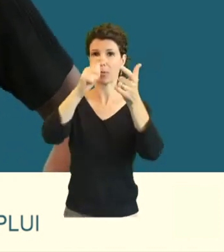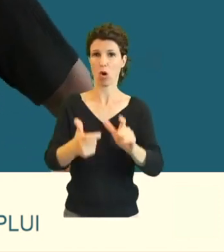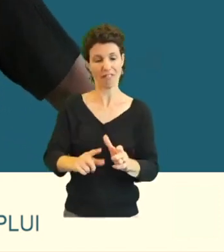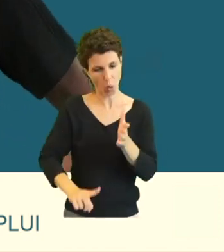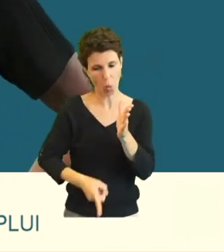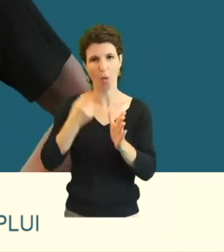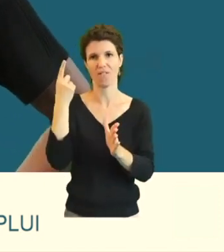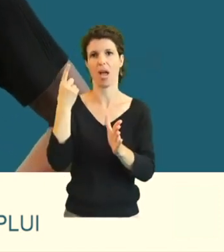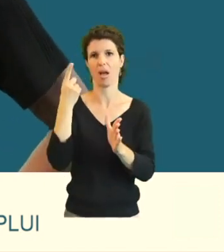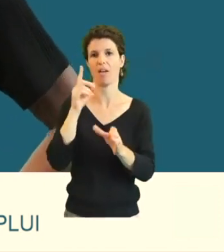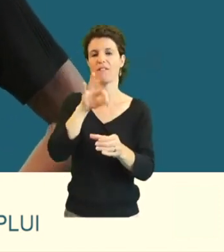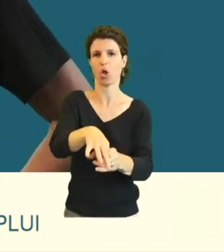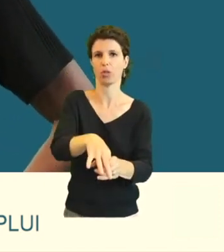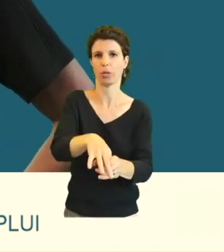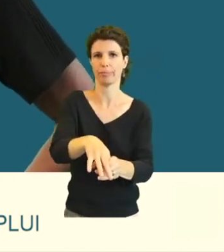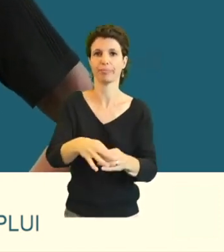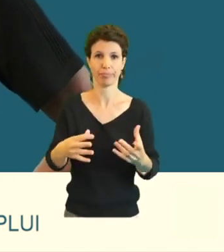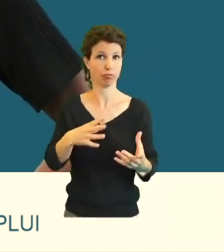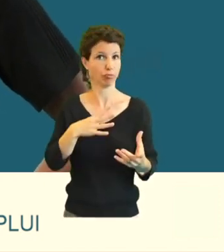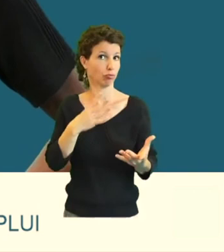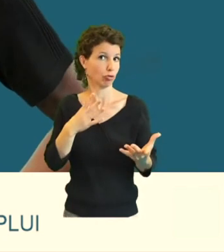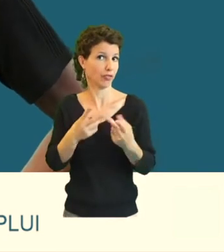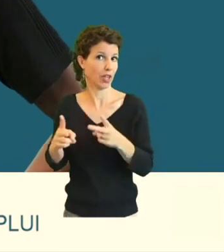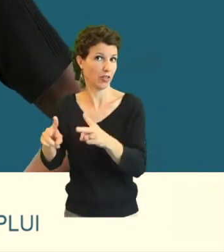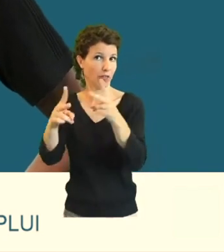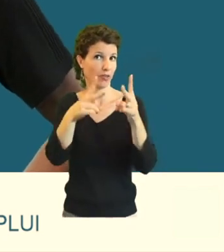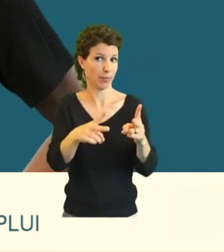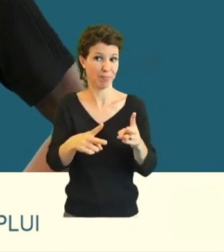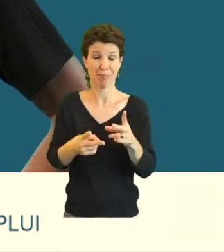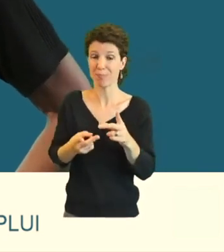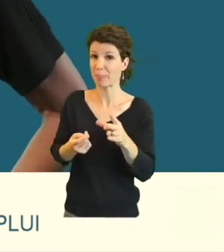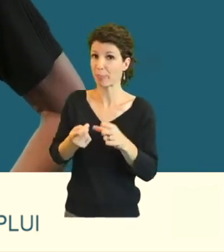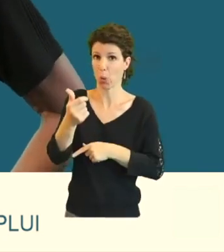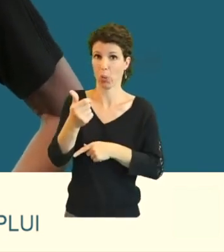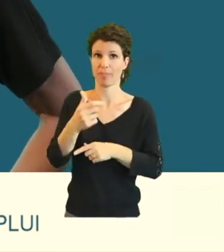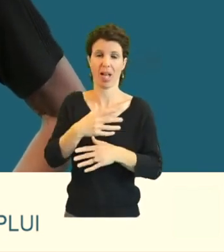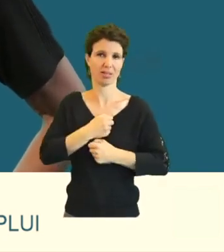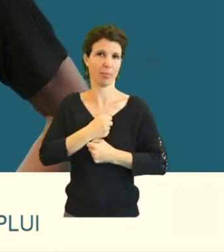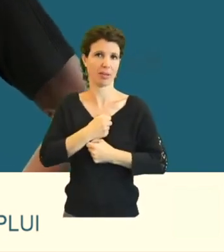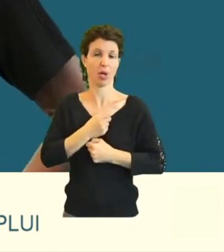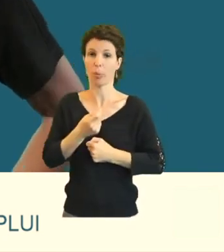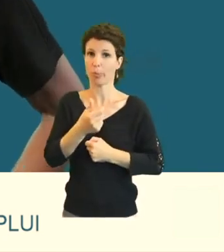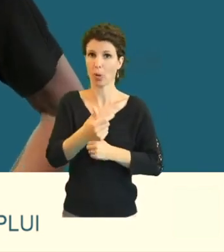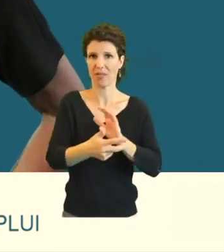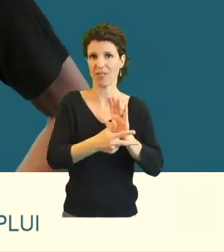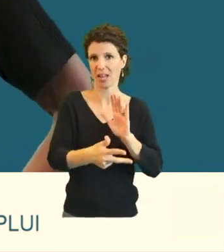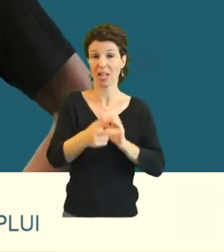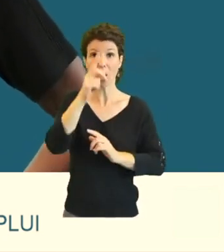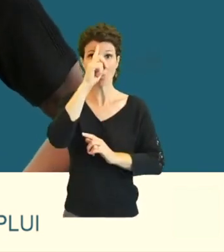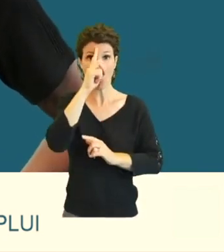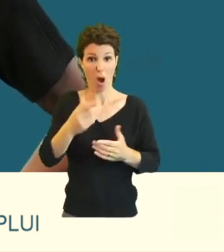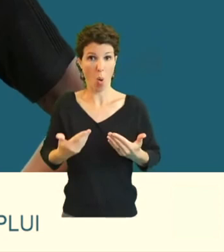aujourd'hui. Très peu de communes ont pris cette délibération-là. Pourquoi ? Parce qu'aujourd'hui, nos administrés nous demandent tous les jours